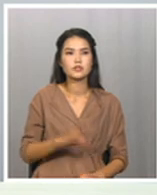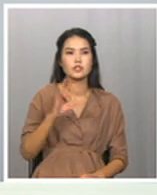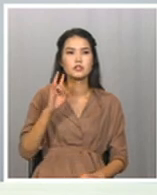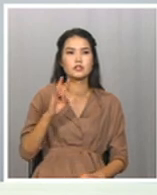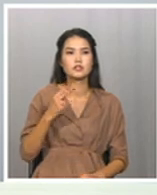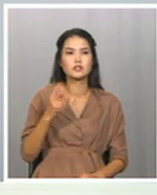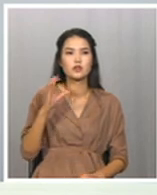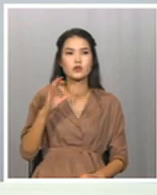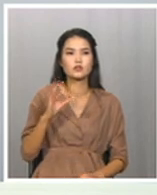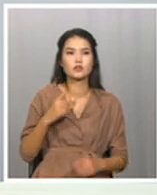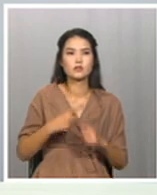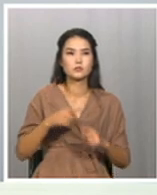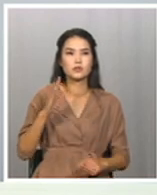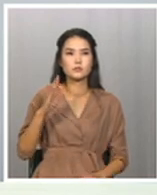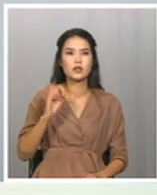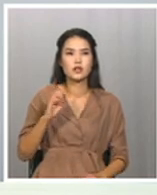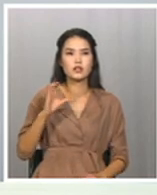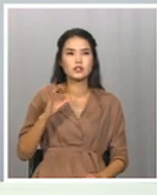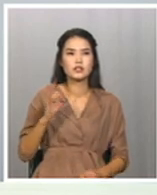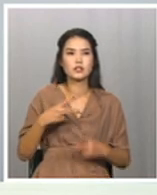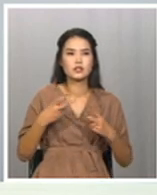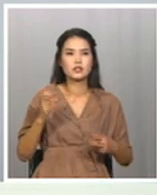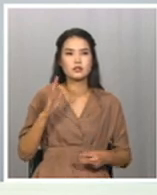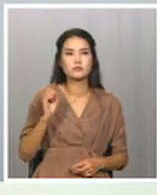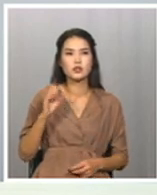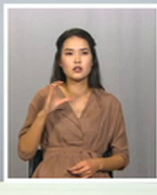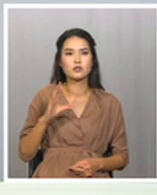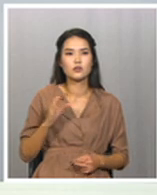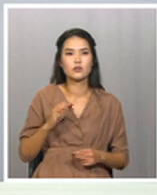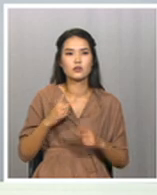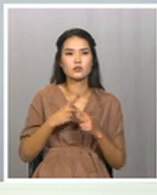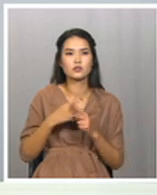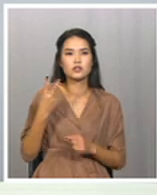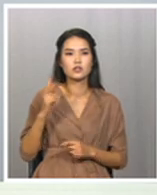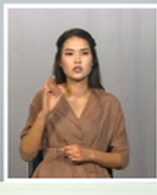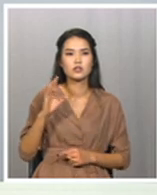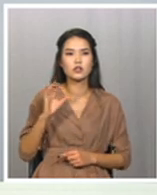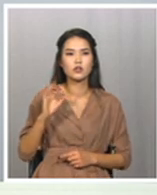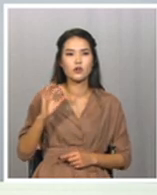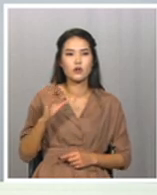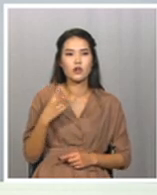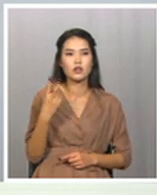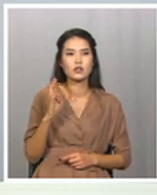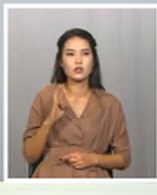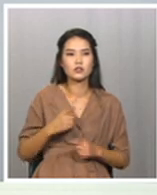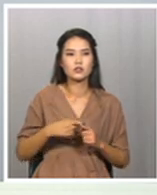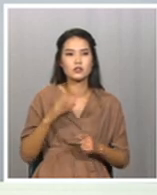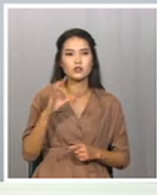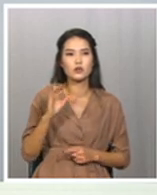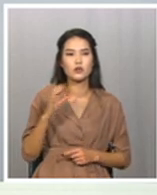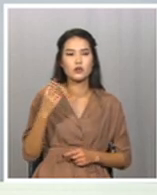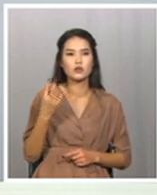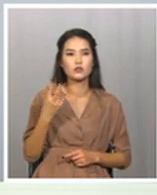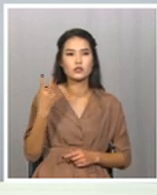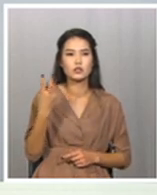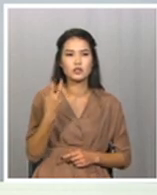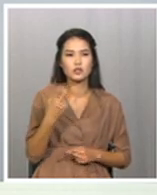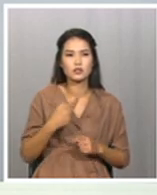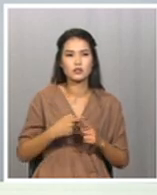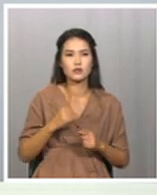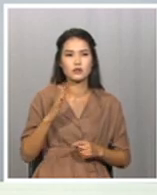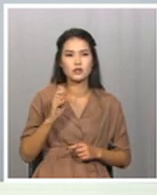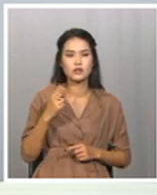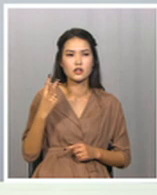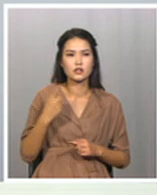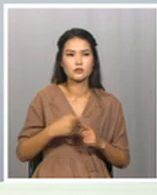Сұйылтылған күкірт қышқылы барий хлоридімен әрекеттесіп, нәтижесінде барий сульфаты және тұз қышқылы